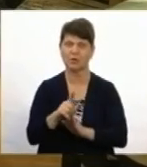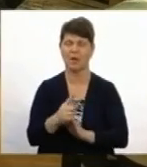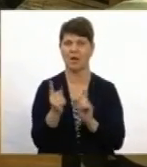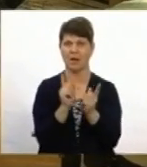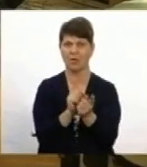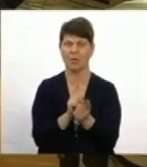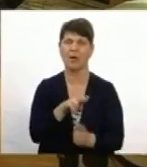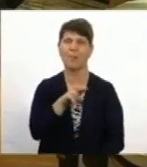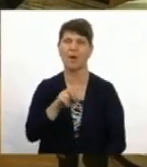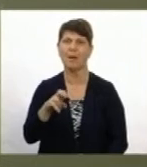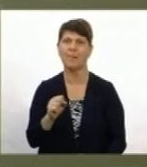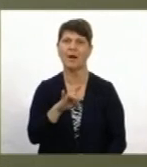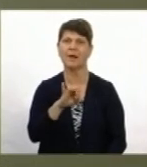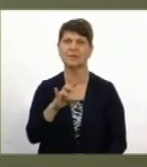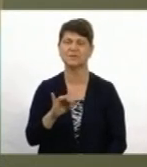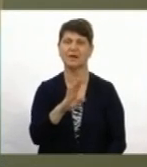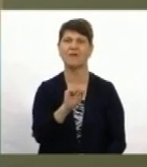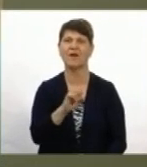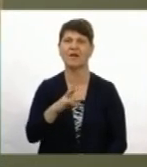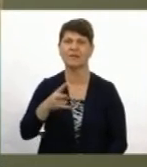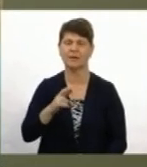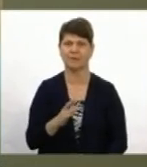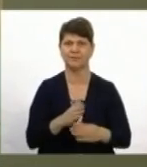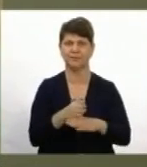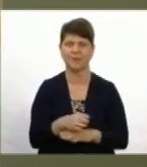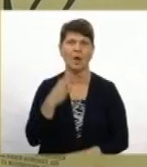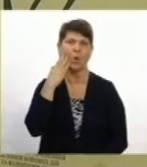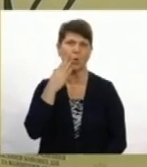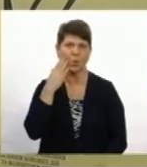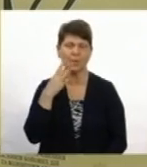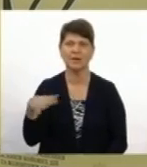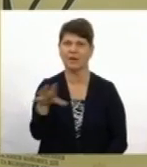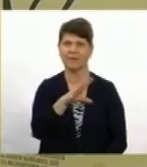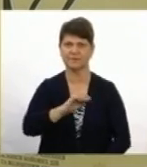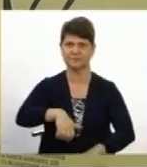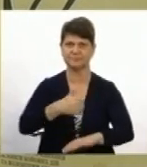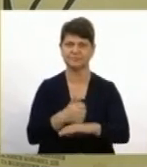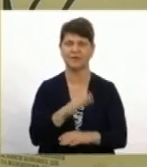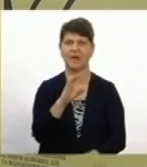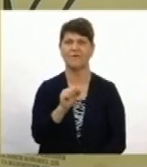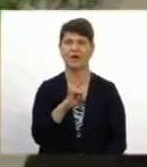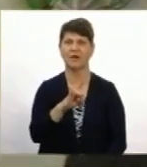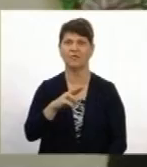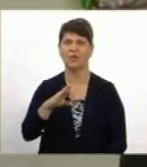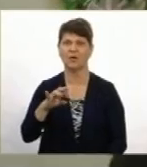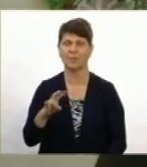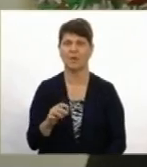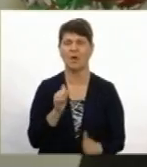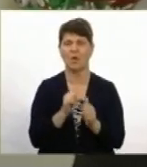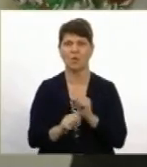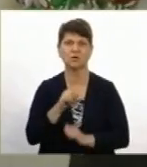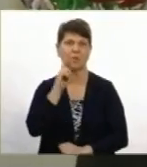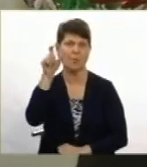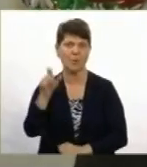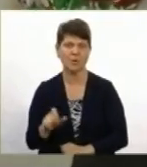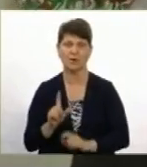аудієнції у Папи Римського у Ватикані, завершуючи відвіданими принцеси Румунії та Вселенського патріарха Варфоломея. Вова Щупко – один з наймолодших